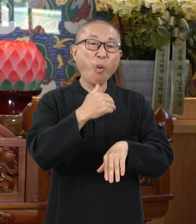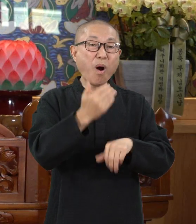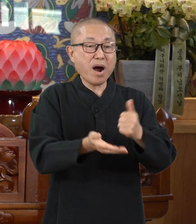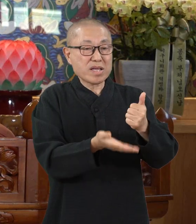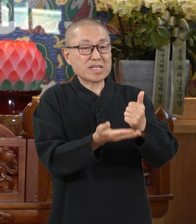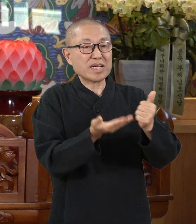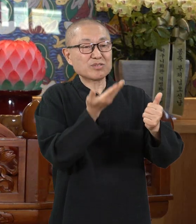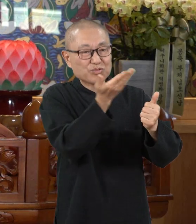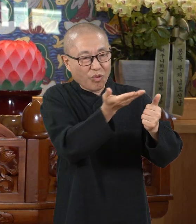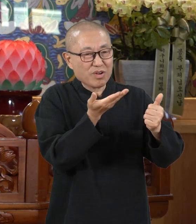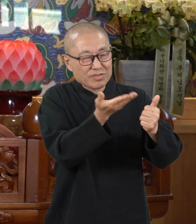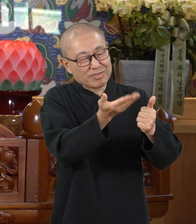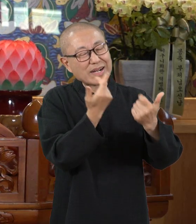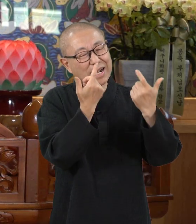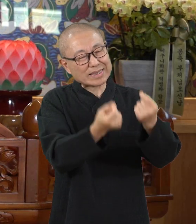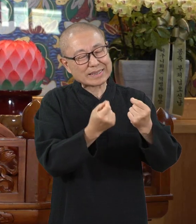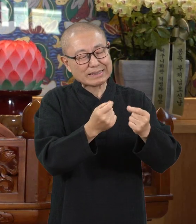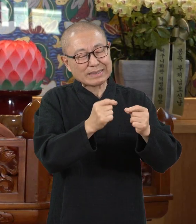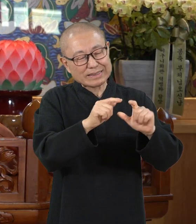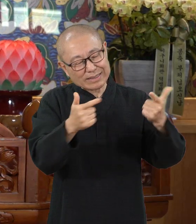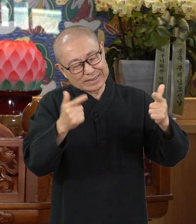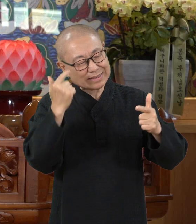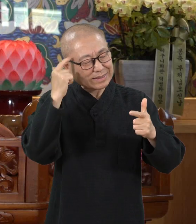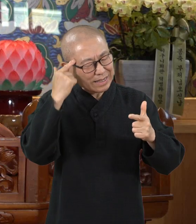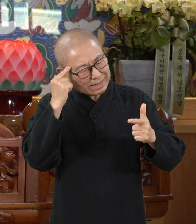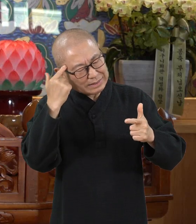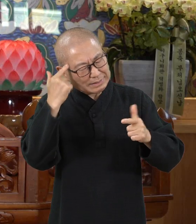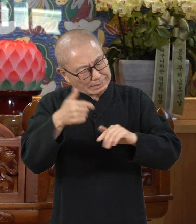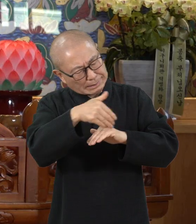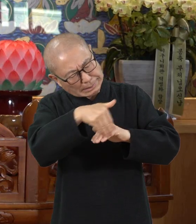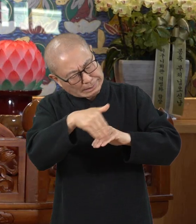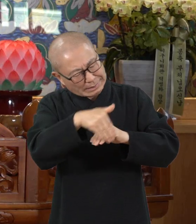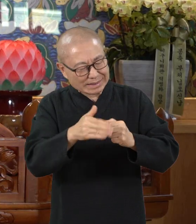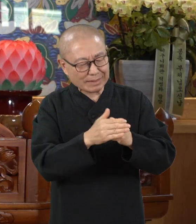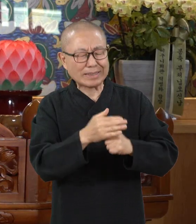인정받고 이러한 잡다한 생각으로 우리가 굉장히